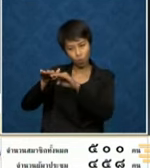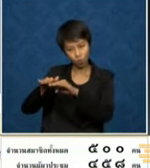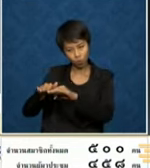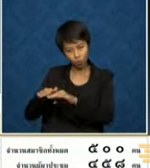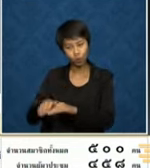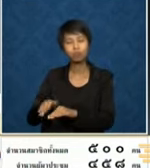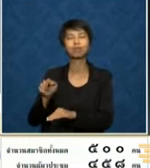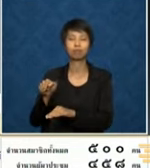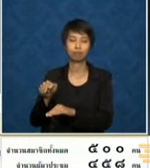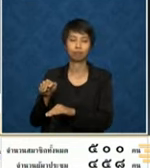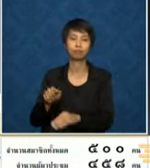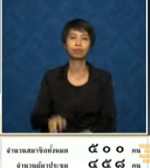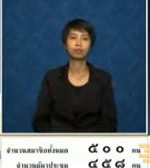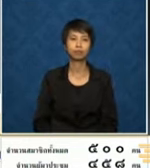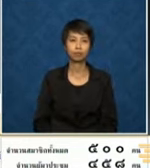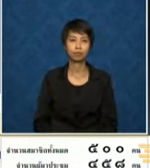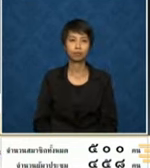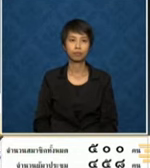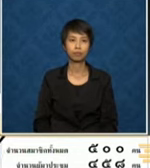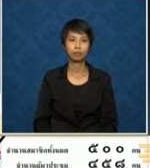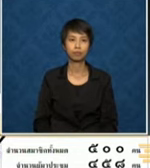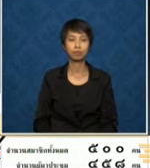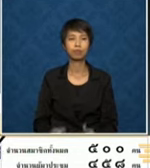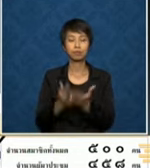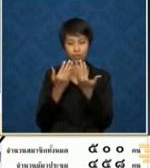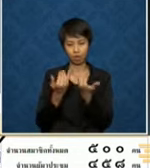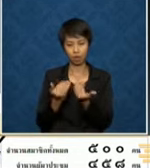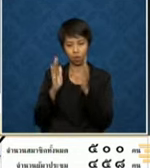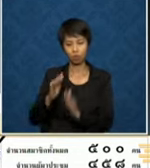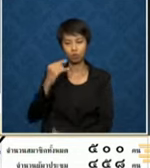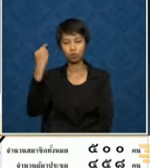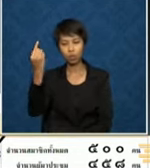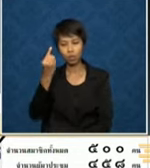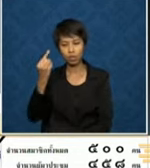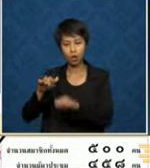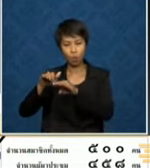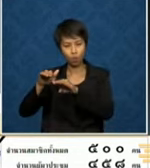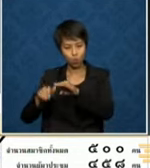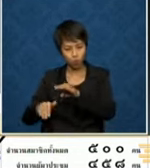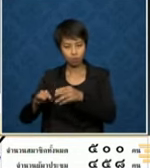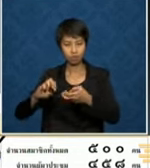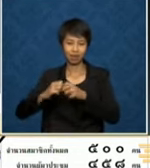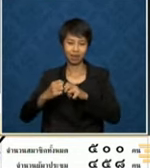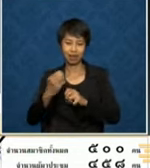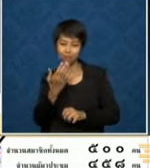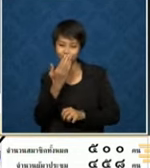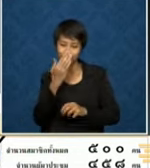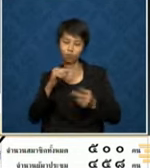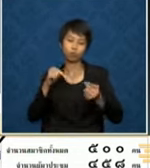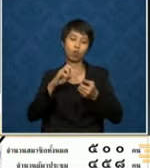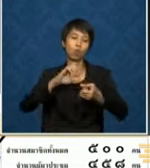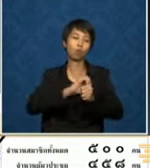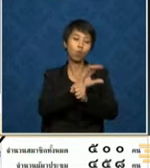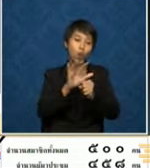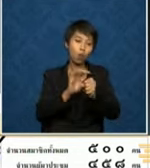คะถ้าเรามองว่าการที่นักท่องเที่ยวลดลงมันเป็นแค่ปัญหาระยะสั้นมันเป็นปัญหาช่วงโควิดเดี๋ยวพอโควิดหาย